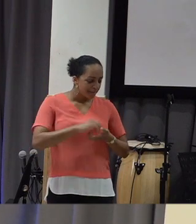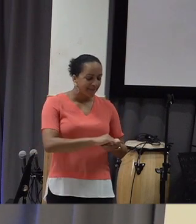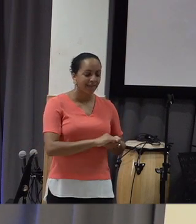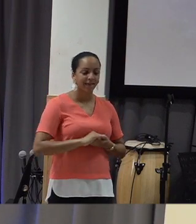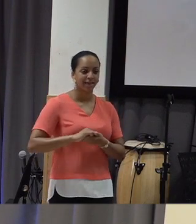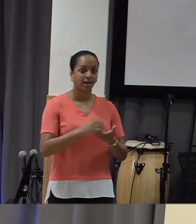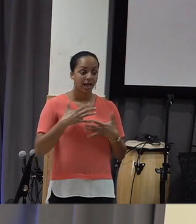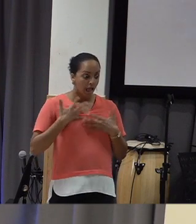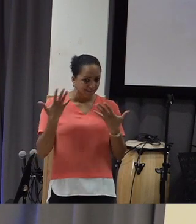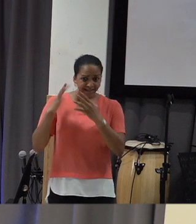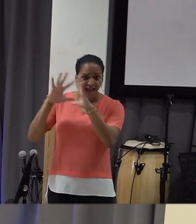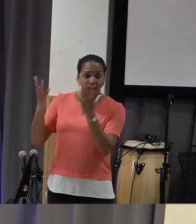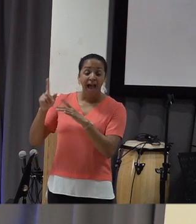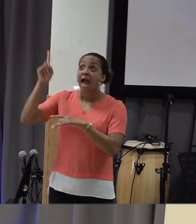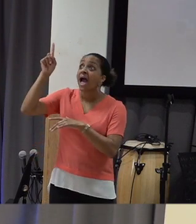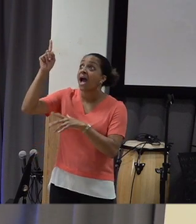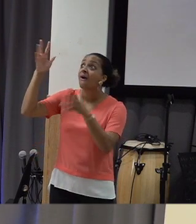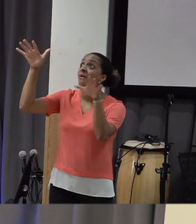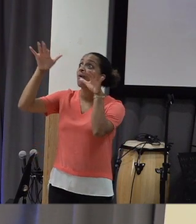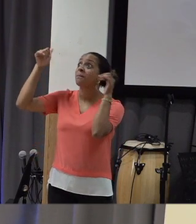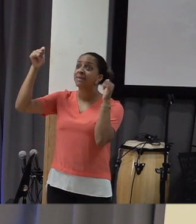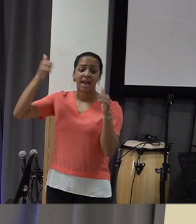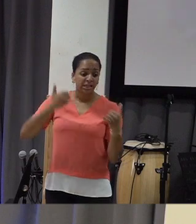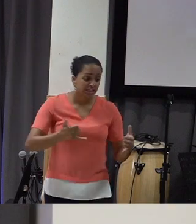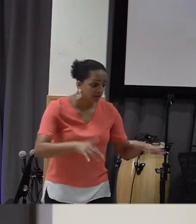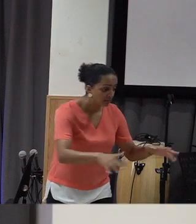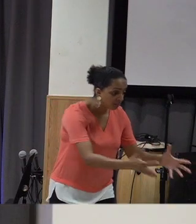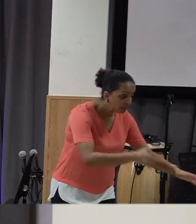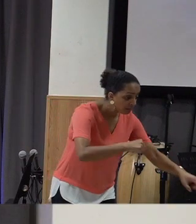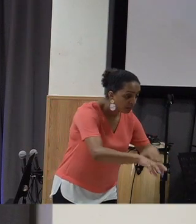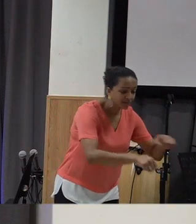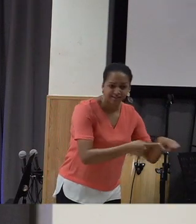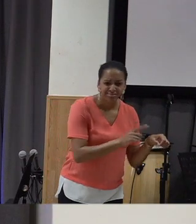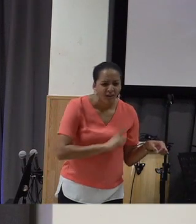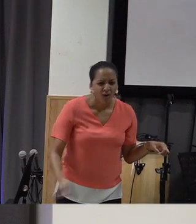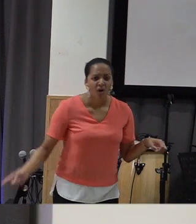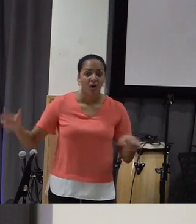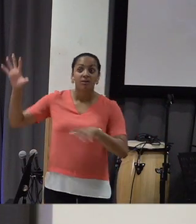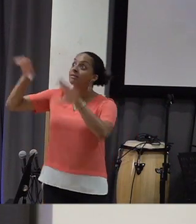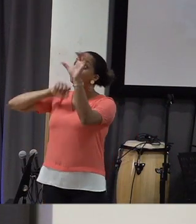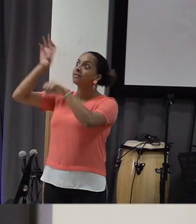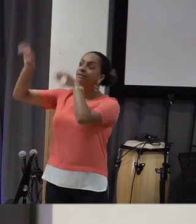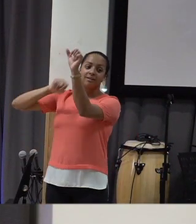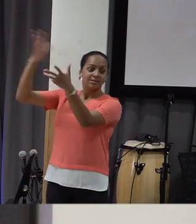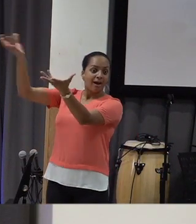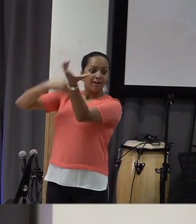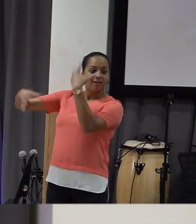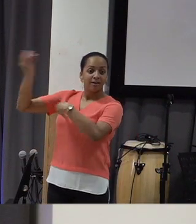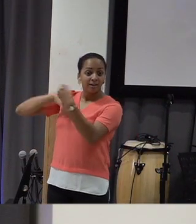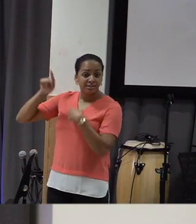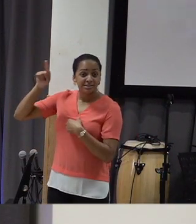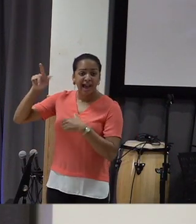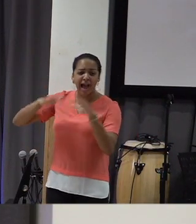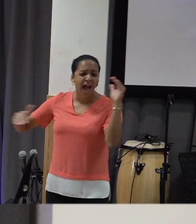voulons chercher les choses d'en haut et non pas les choses qui sont sur la terre. Face au manque d'honneur, nous voulons considérer les autres comme étant au-dessus de